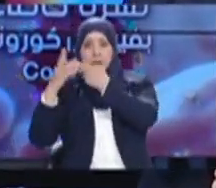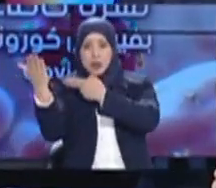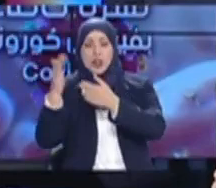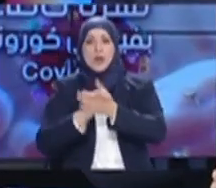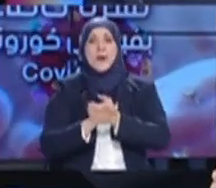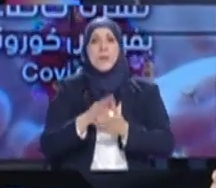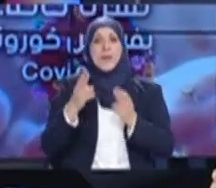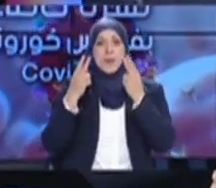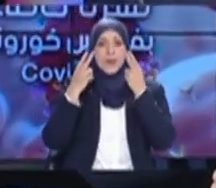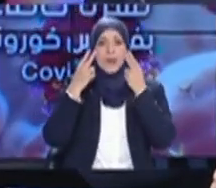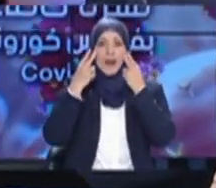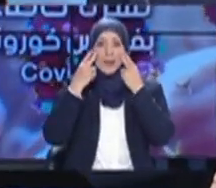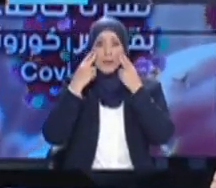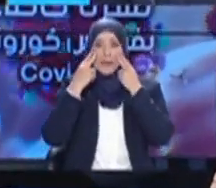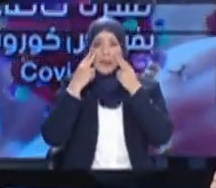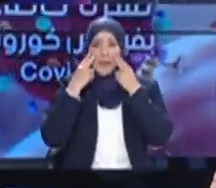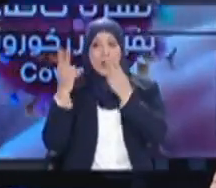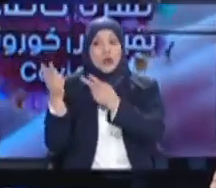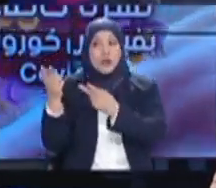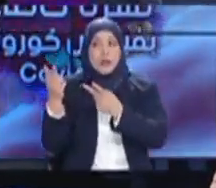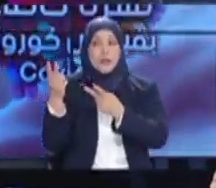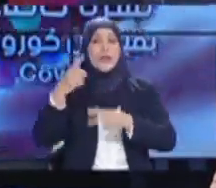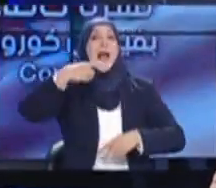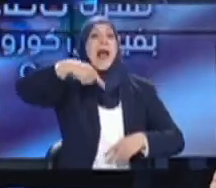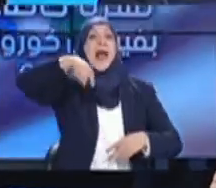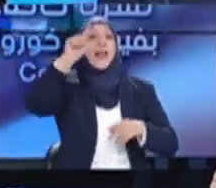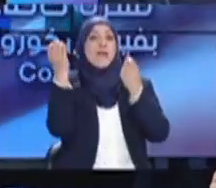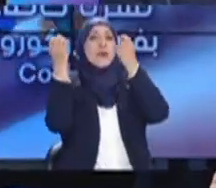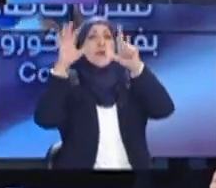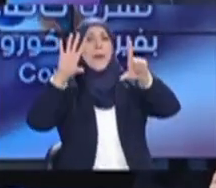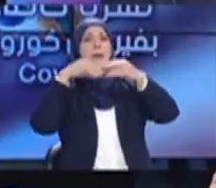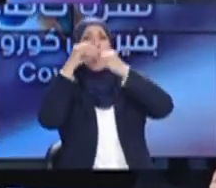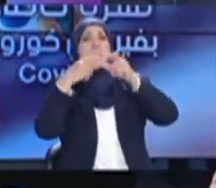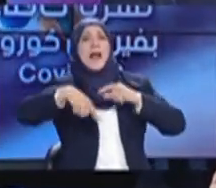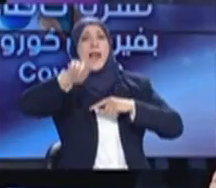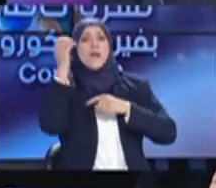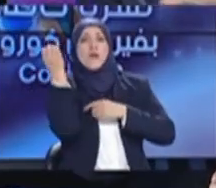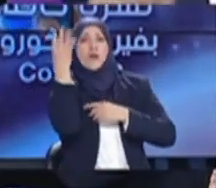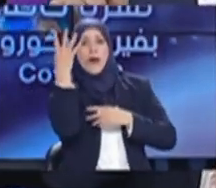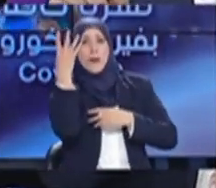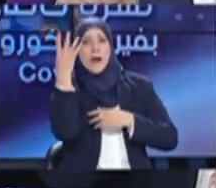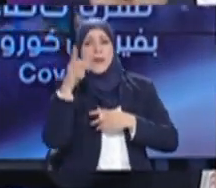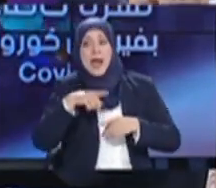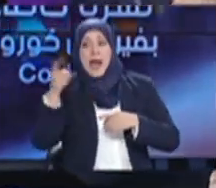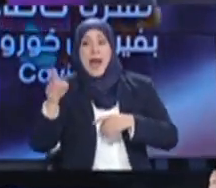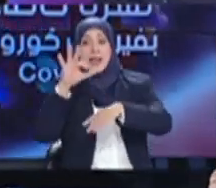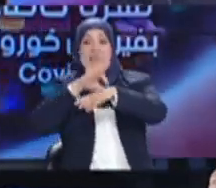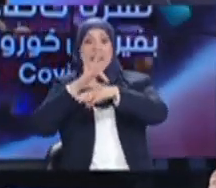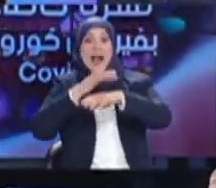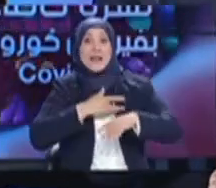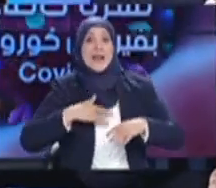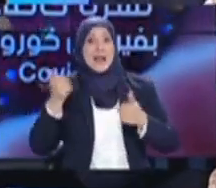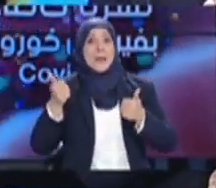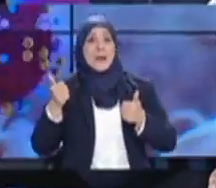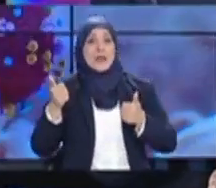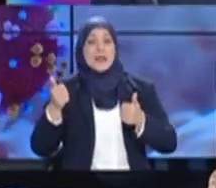شفت زلة اللسان اللي انت عملتها وقت اللي قلت لك 1700 ولا 1400 هذوكم باش حتى يبراو حطوهم في وقع حتى يبراو،